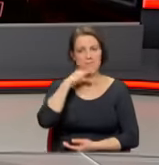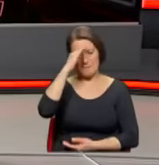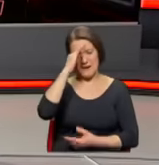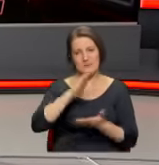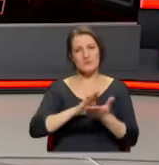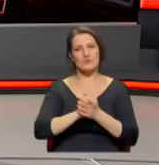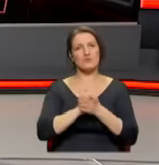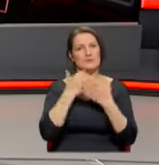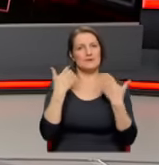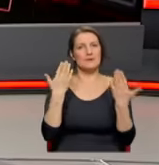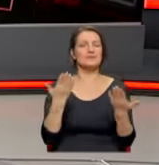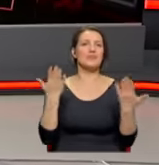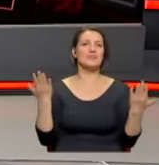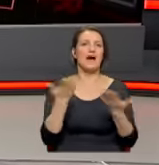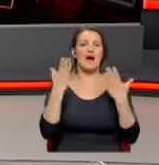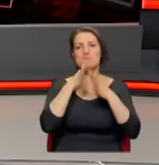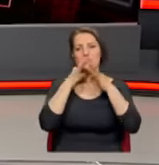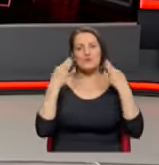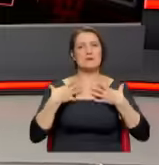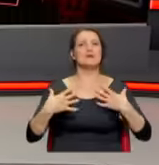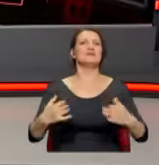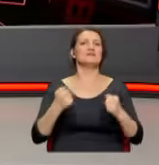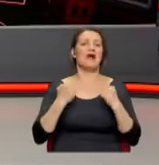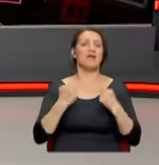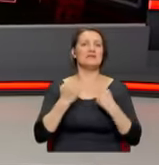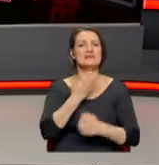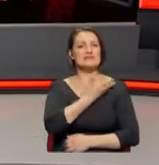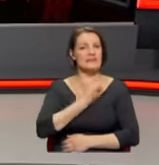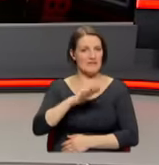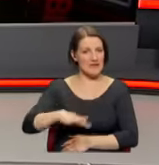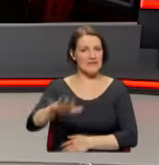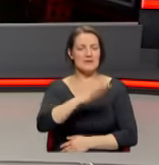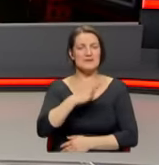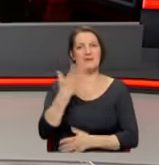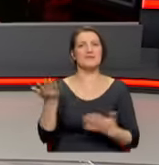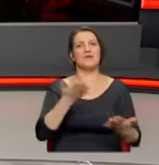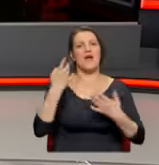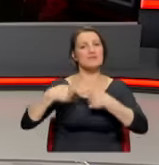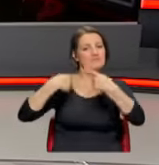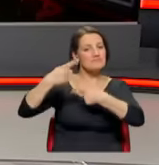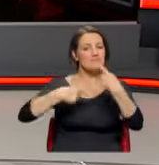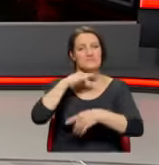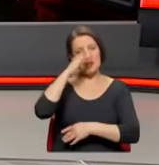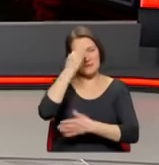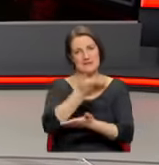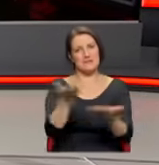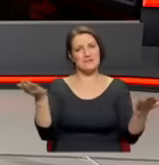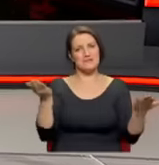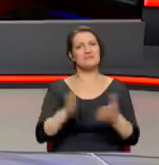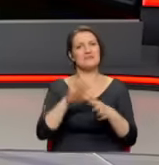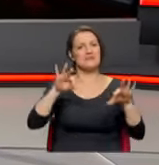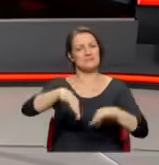bayramınız mübarek olsun. Daha mutlulukla, sağlıcakla, sevdiklerinizle nice bayramlara efendim. Şimdi